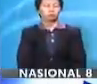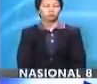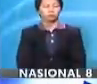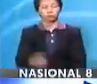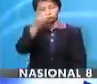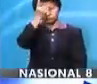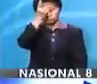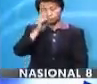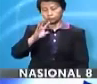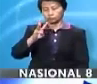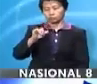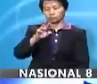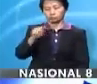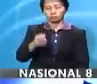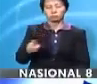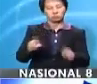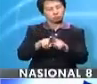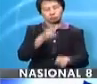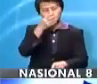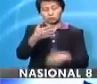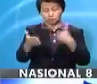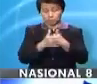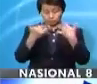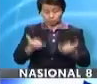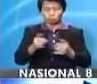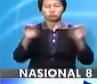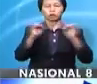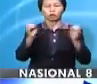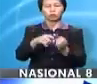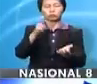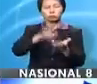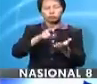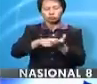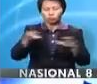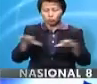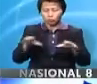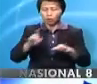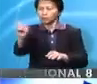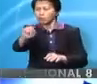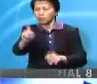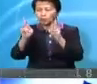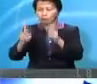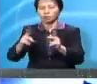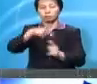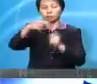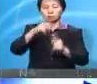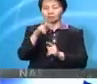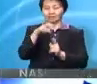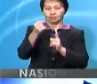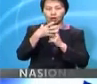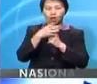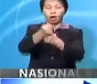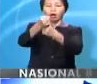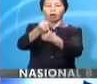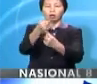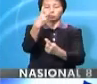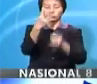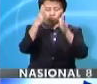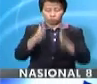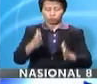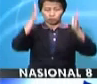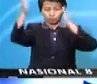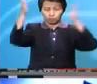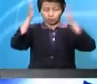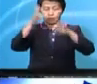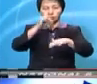Datuk Seri Dr. Wan Junaidi turut memaklumkan sehingga kini tiada sebarang tuntutan dibuat mana-mana pihak berhubung kes penculikan dua warga